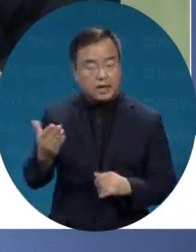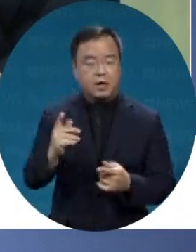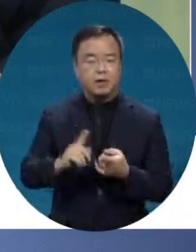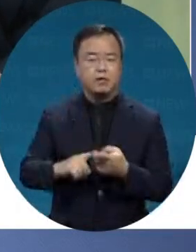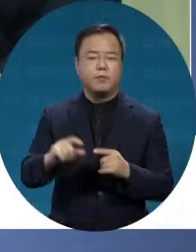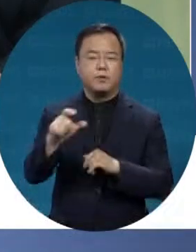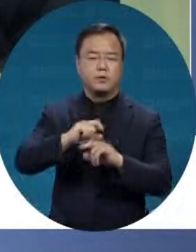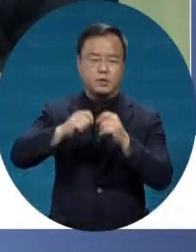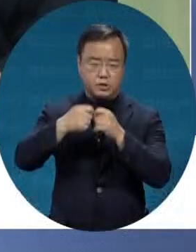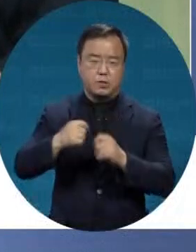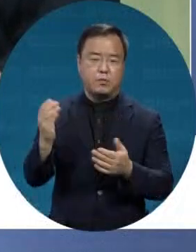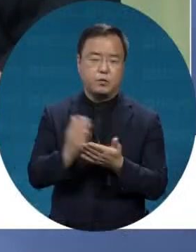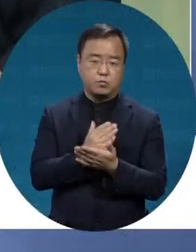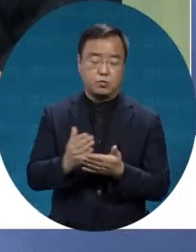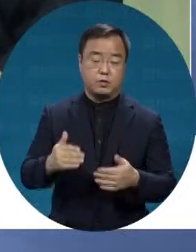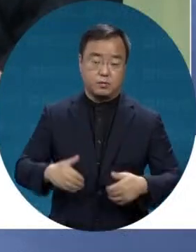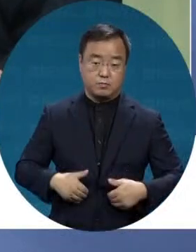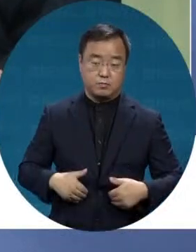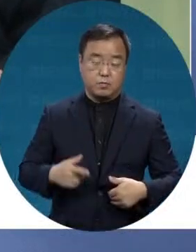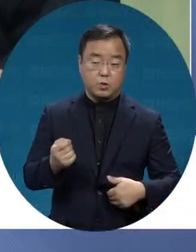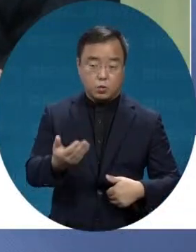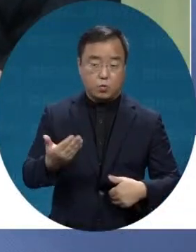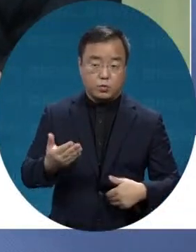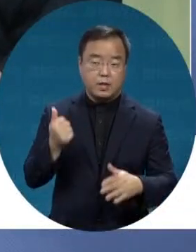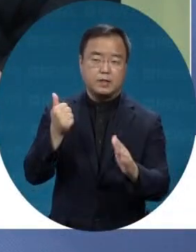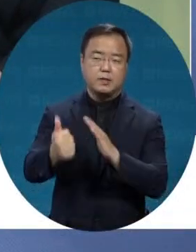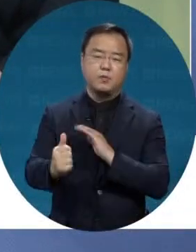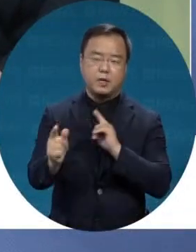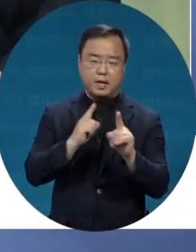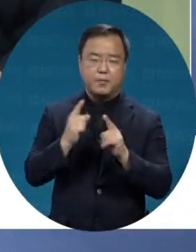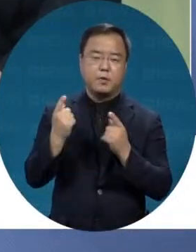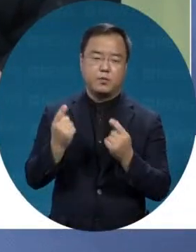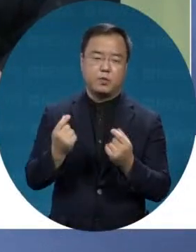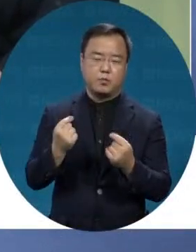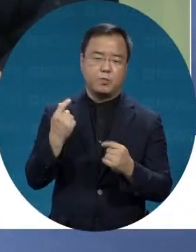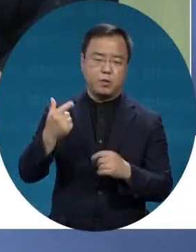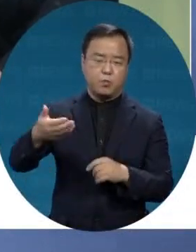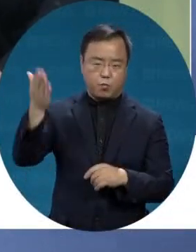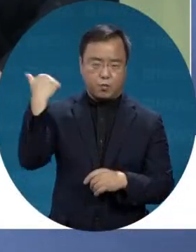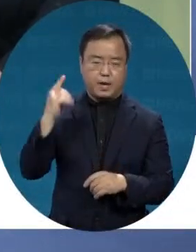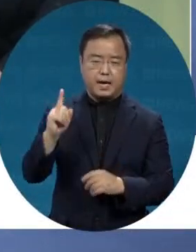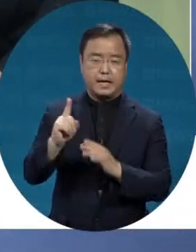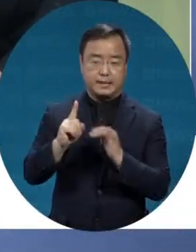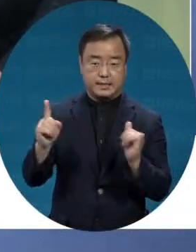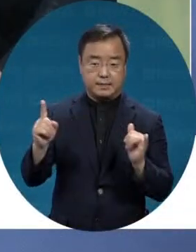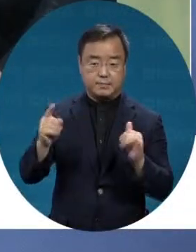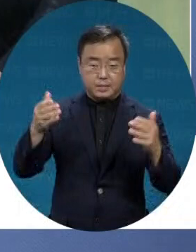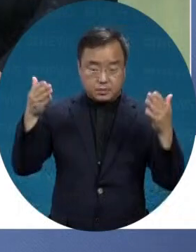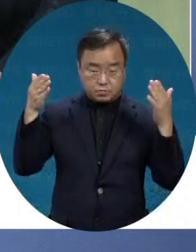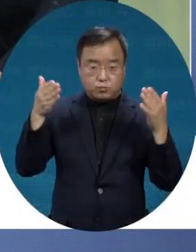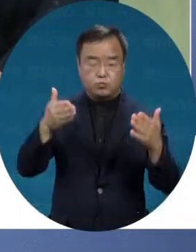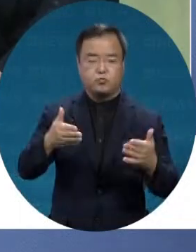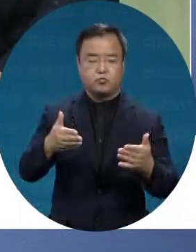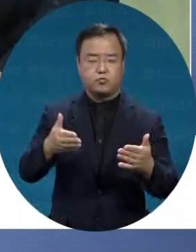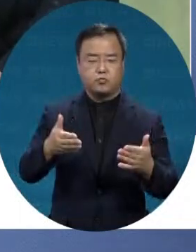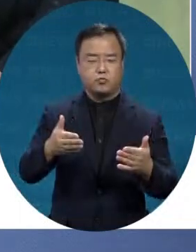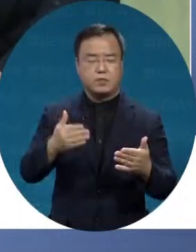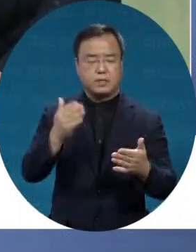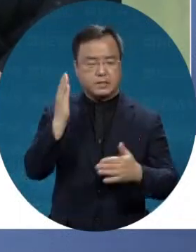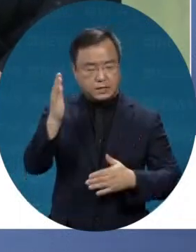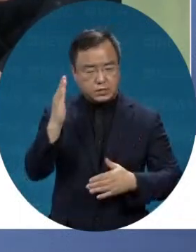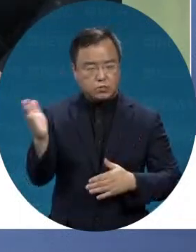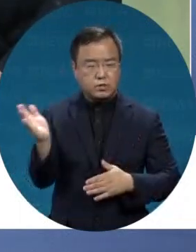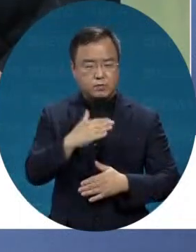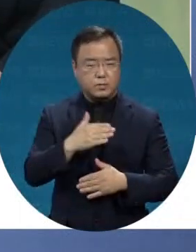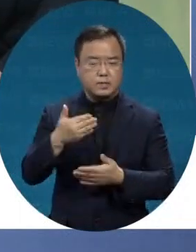세분화 되어야 할 것 같습니다 방금 이제 대표님께서도 말씀하셨지만 과거에는 한 사람이 그냥 집중해서 막 스토리부터 시작해서 자꾸까지